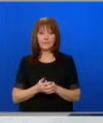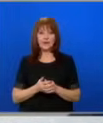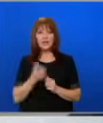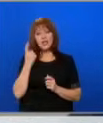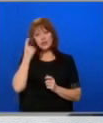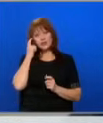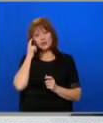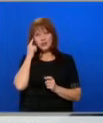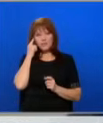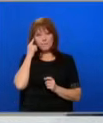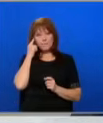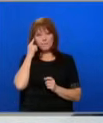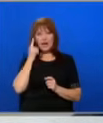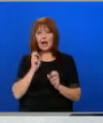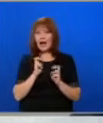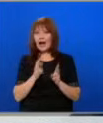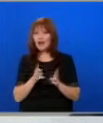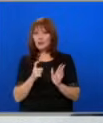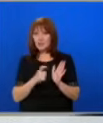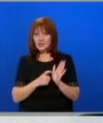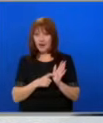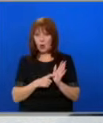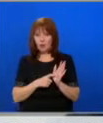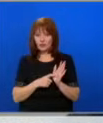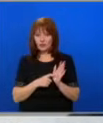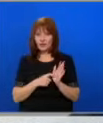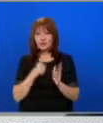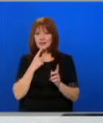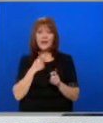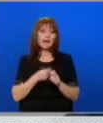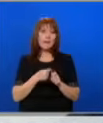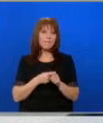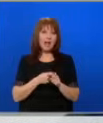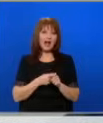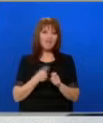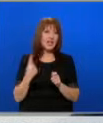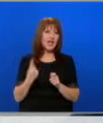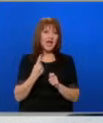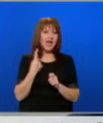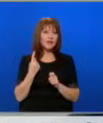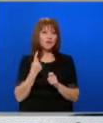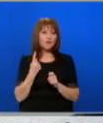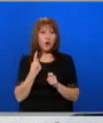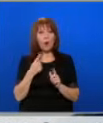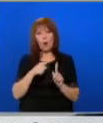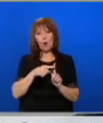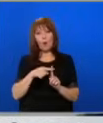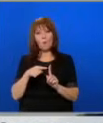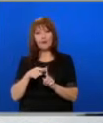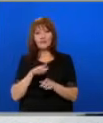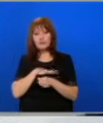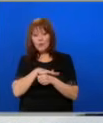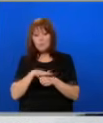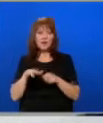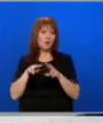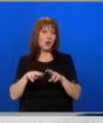Считам, че както е и по закон, се проведе едно всестранно, обективно и пълно